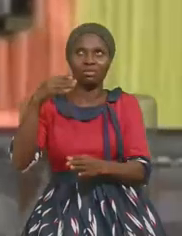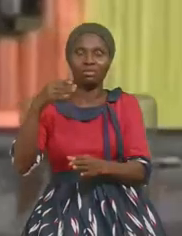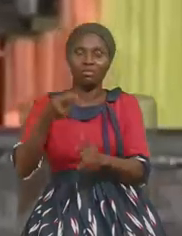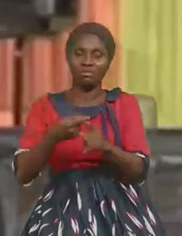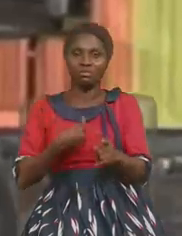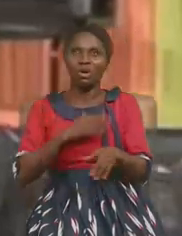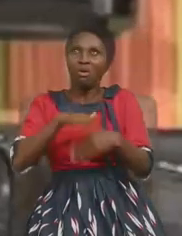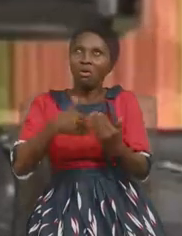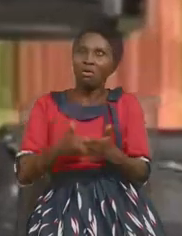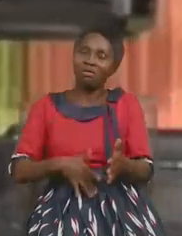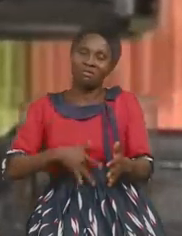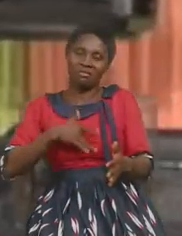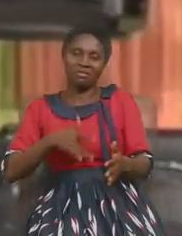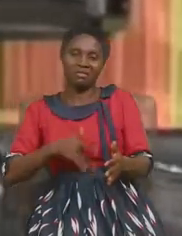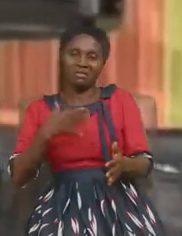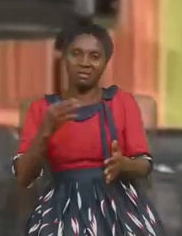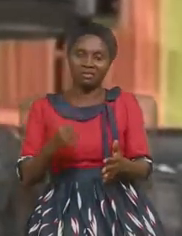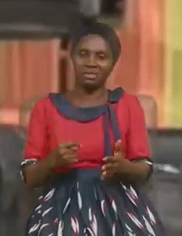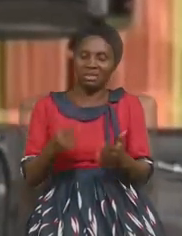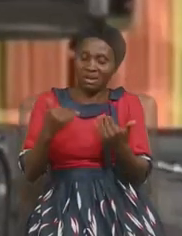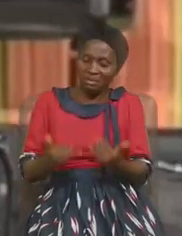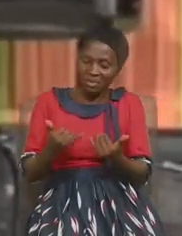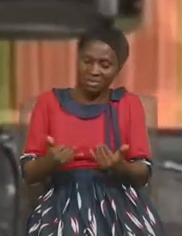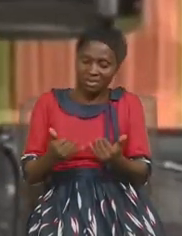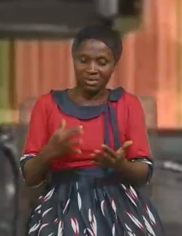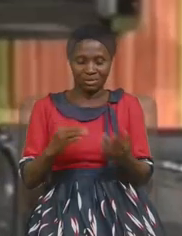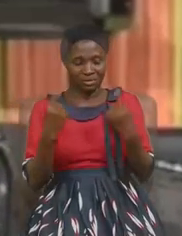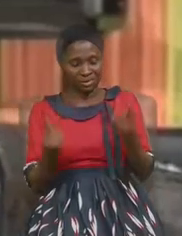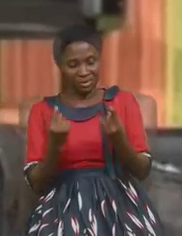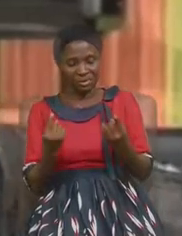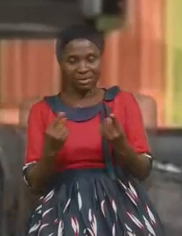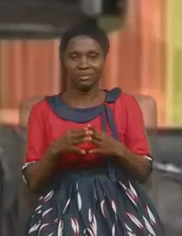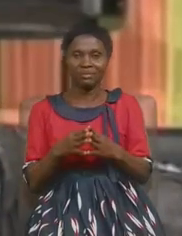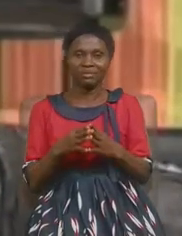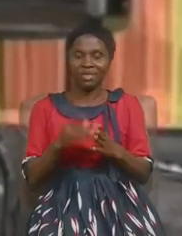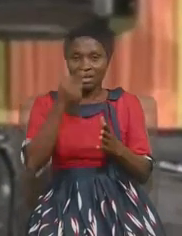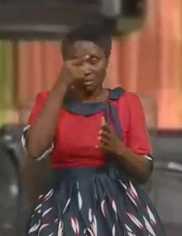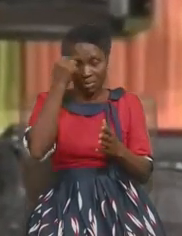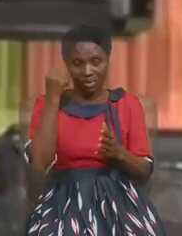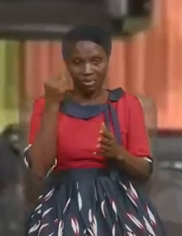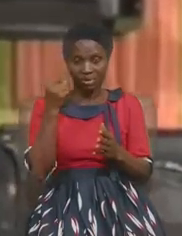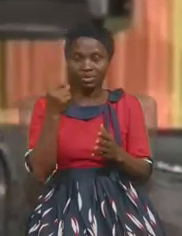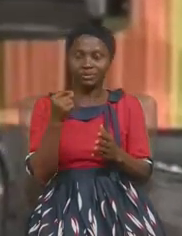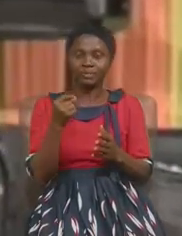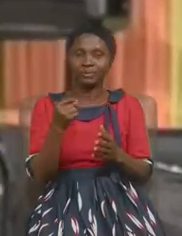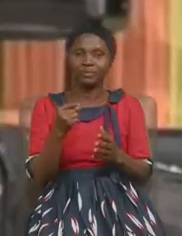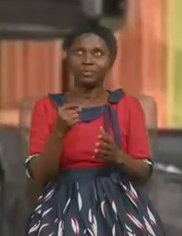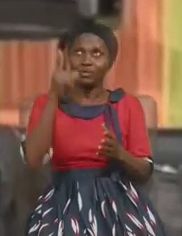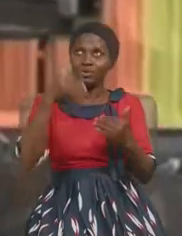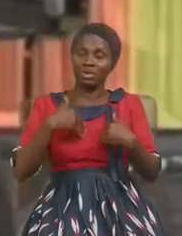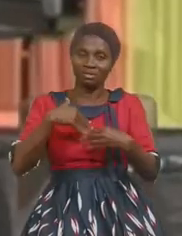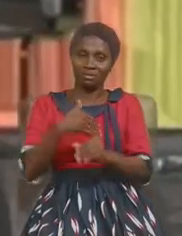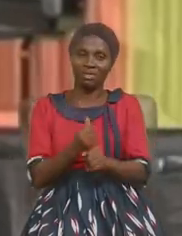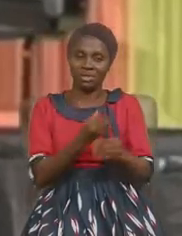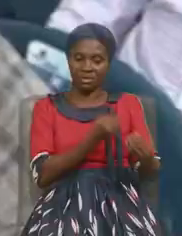Tous les sentiments et la présence du péché. Parce que tu as fait le sacrifice pour